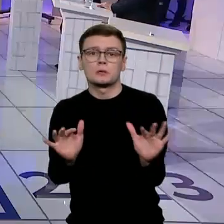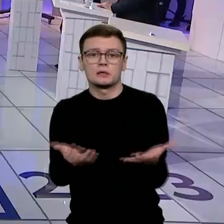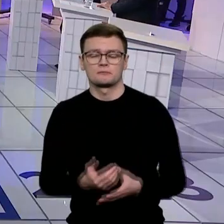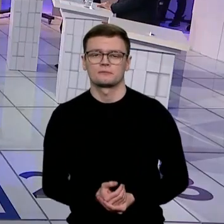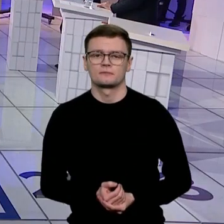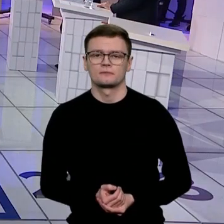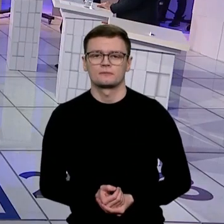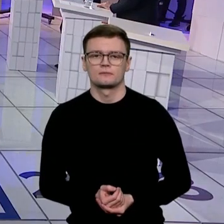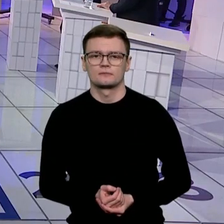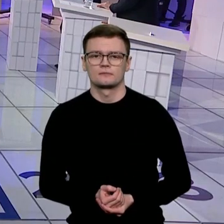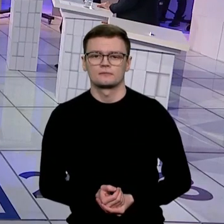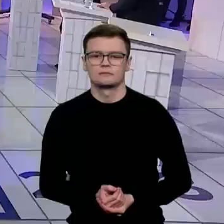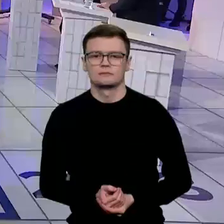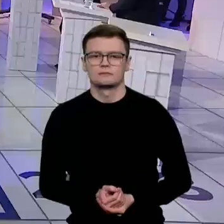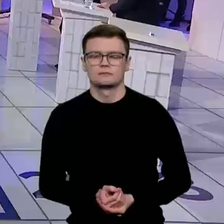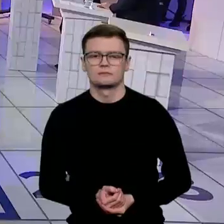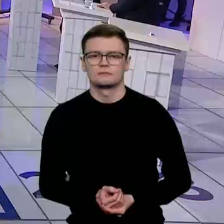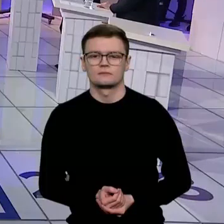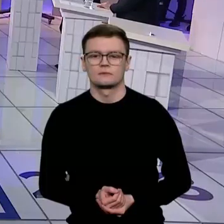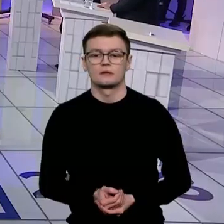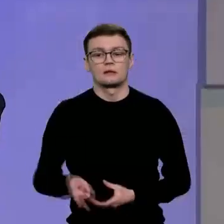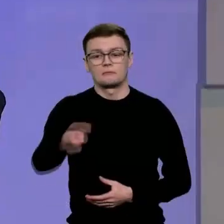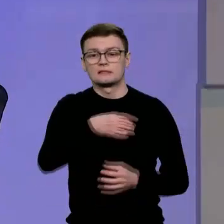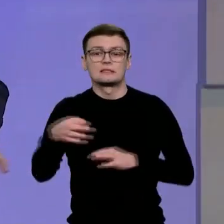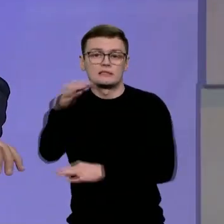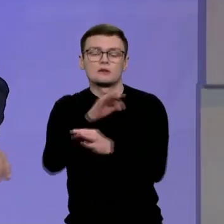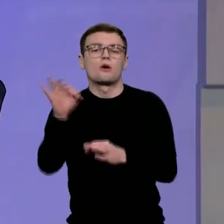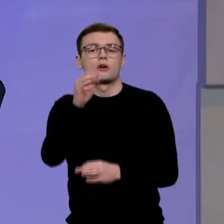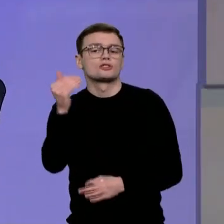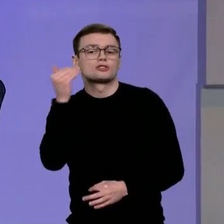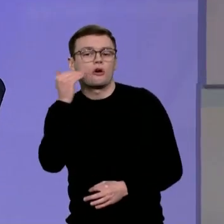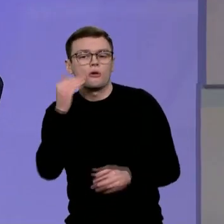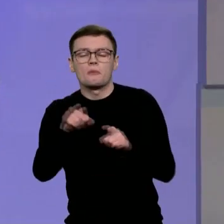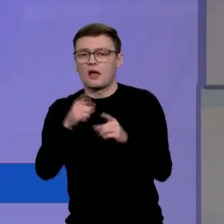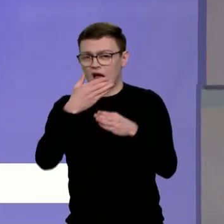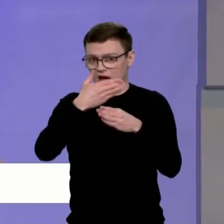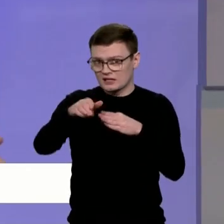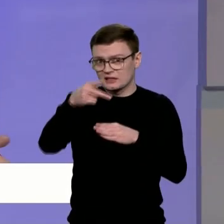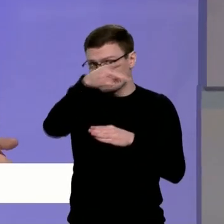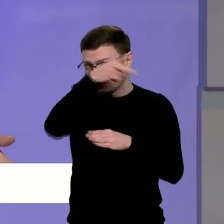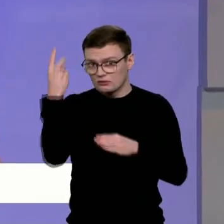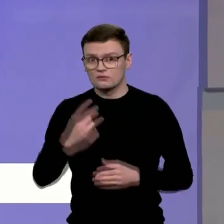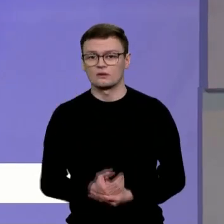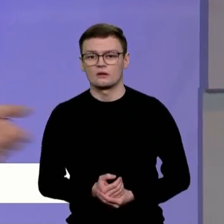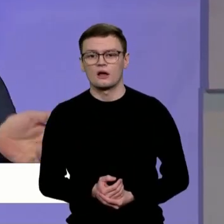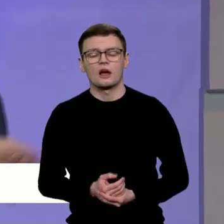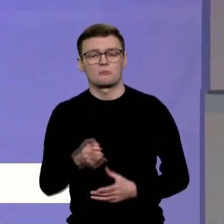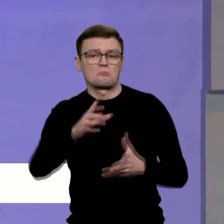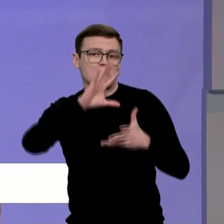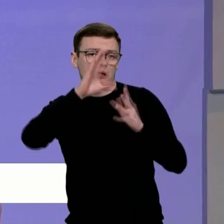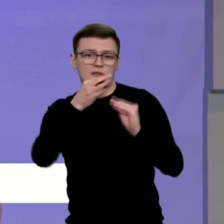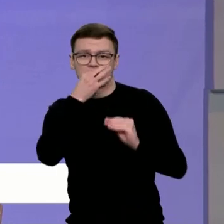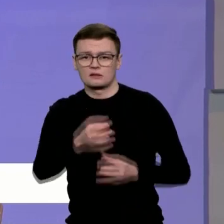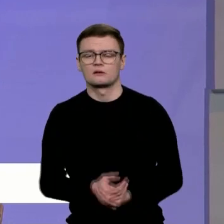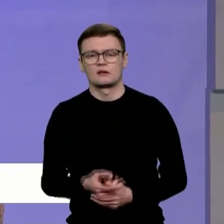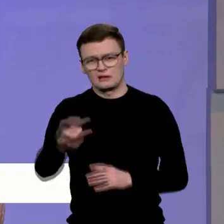užkaišyti tas skylės? Mes kalbam apie Šiaulius kaip atskirą kažkokį Lietuvos vienetą, ar mes kalbam bendrai. Tai visoje Lietuvoje